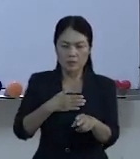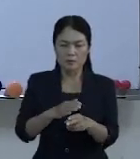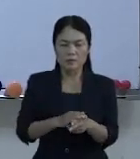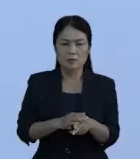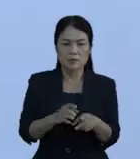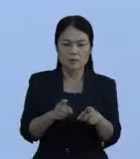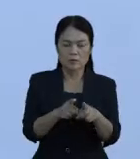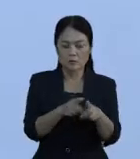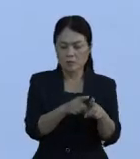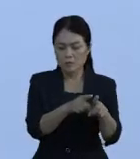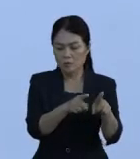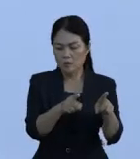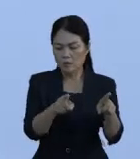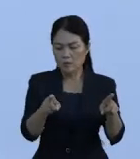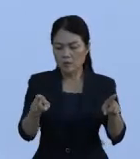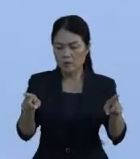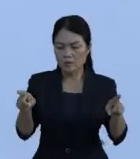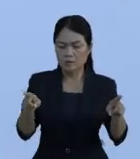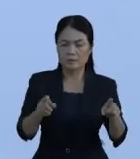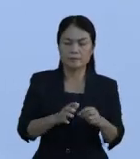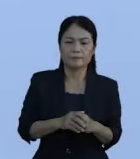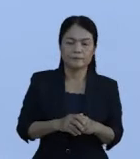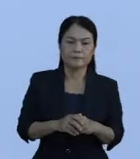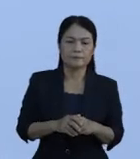về chẳng cố